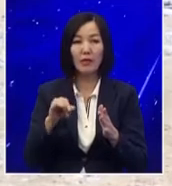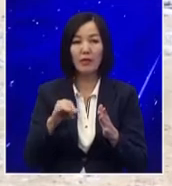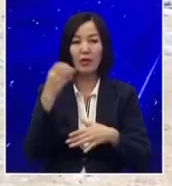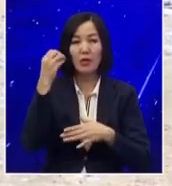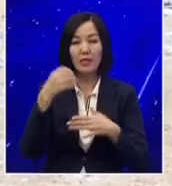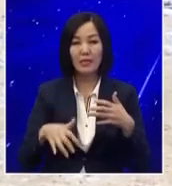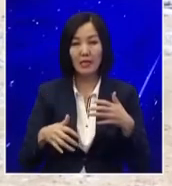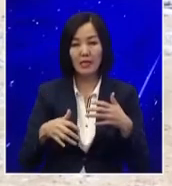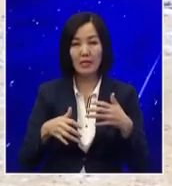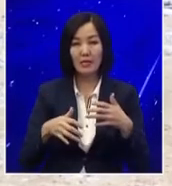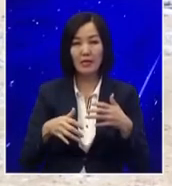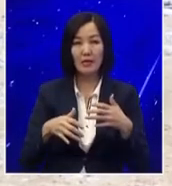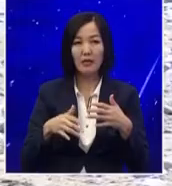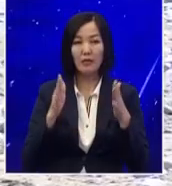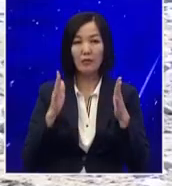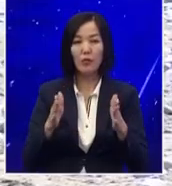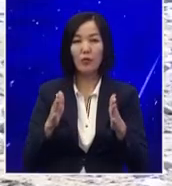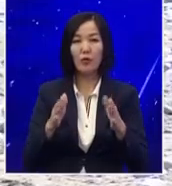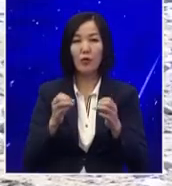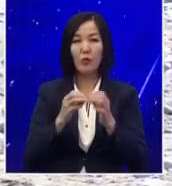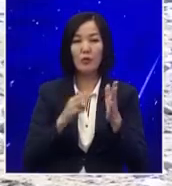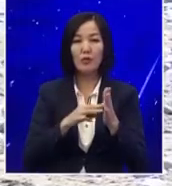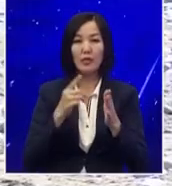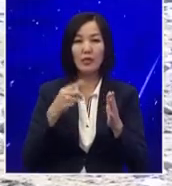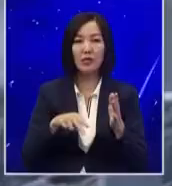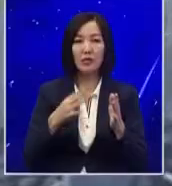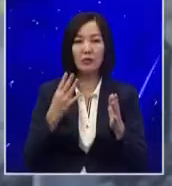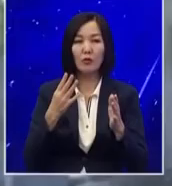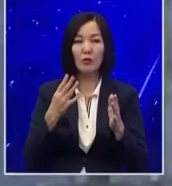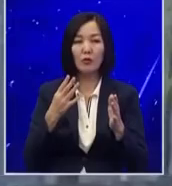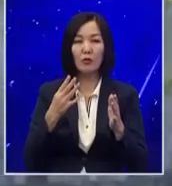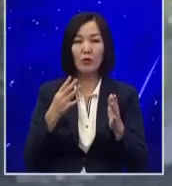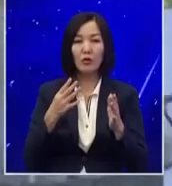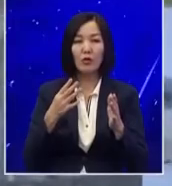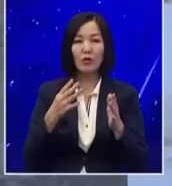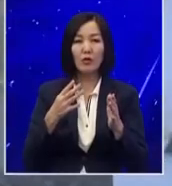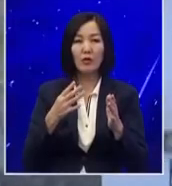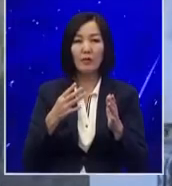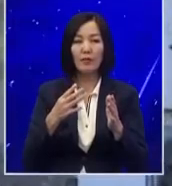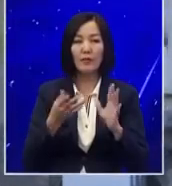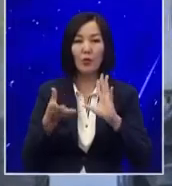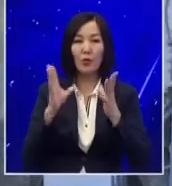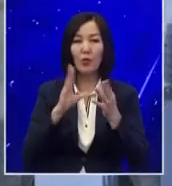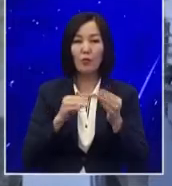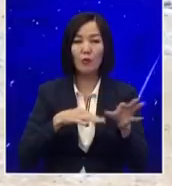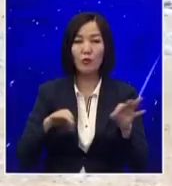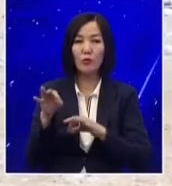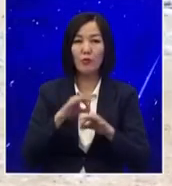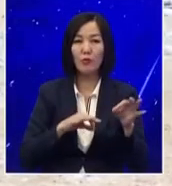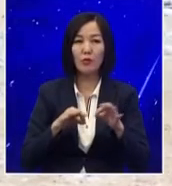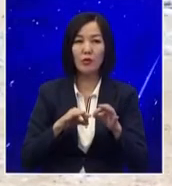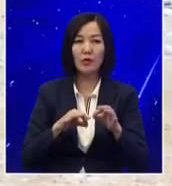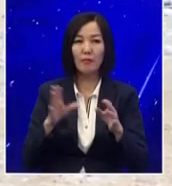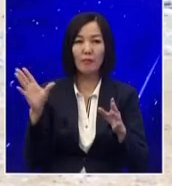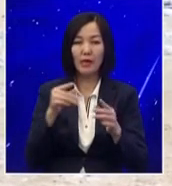Ортадағы блогымыз 18 метрде 24 метрде болады көлем жағынан. Жоба бойынша келіп, барлығы